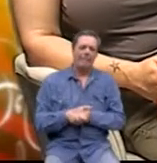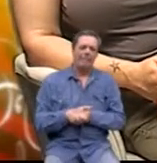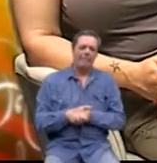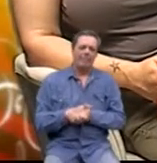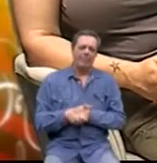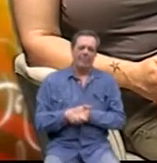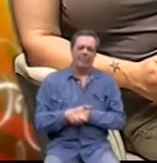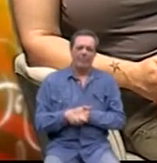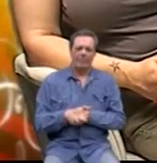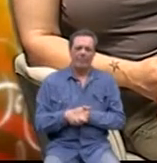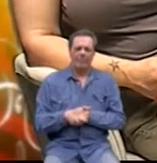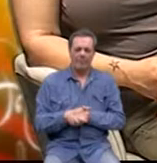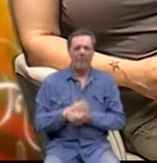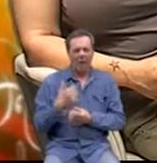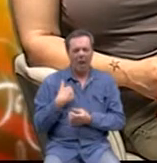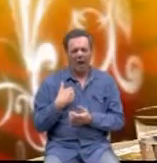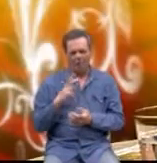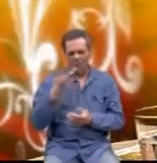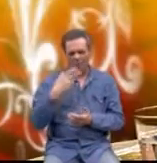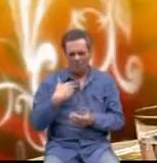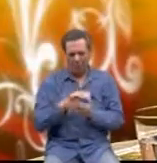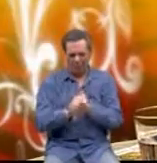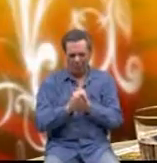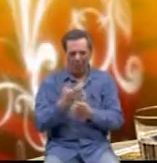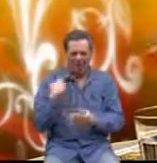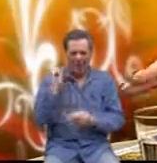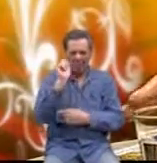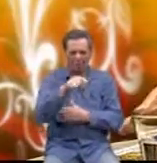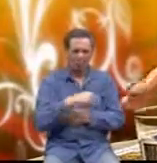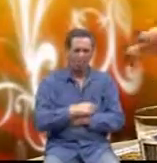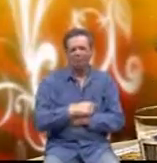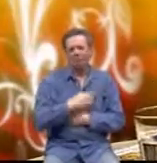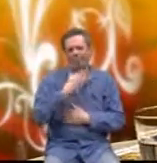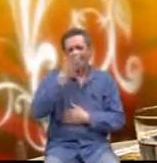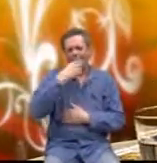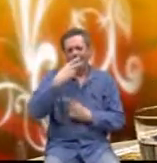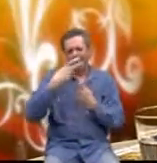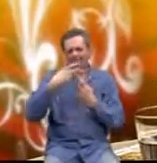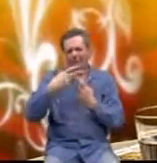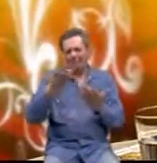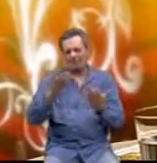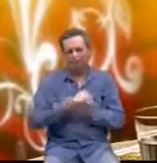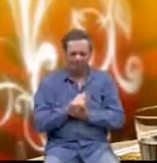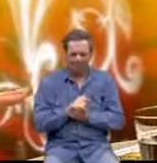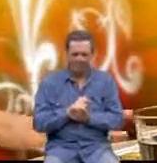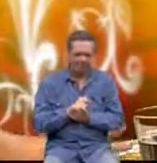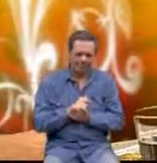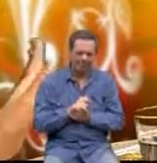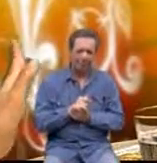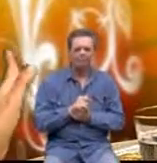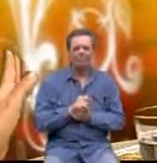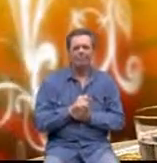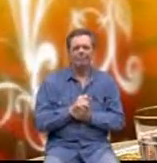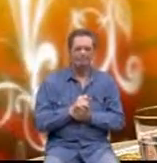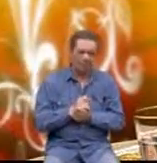vam se i s kamerom pridruže. Mm-hmm. Bilo bi jako lijepo. Mislim da ćemo ipak ovdje gdje malo i pojedemo nešto. Slobodno. Mi imamo mi